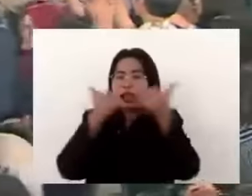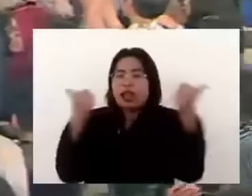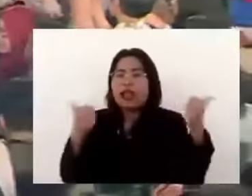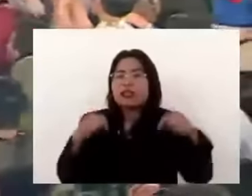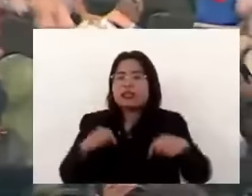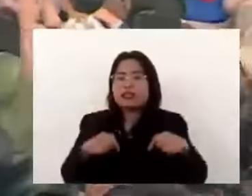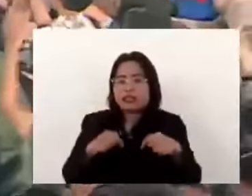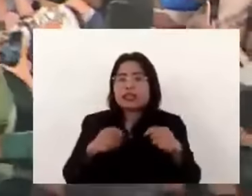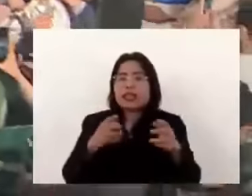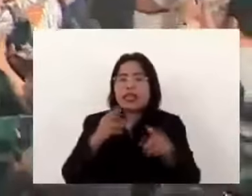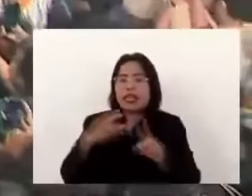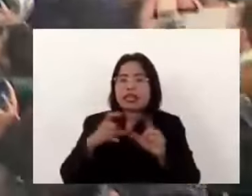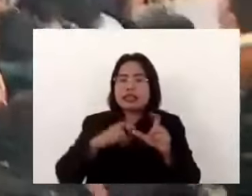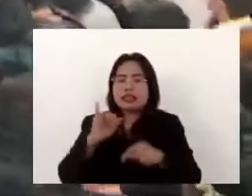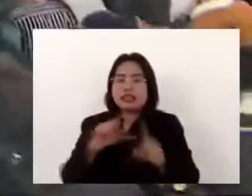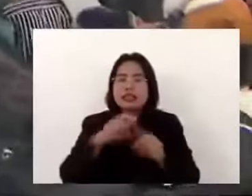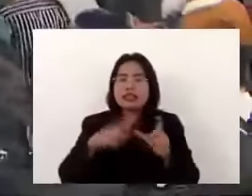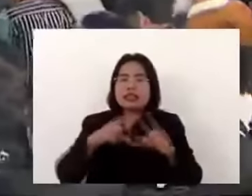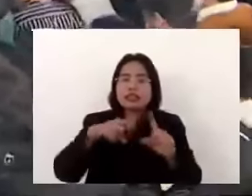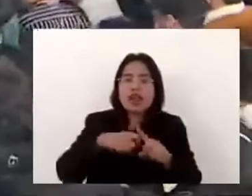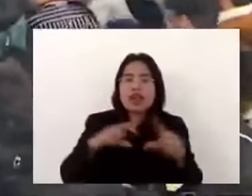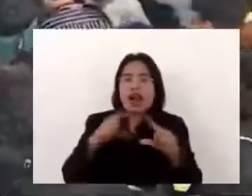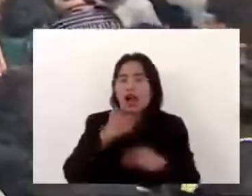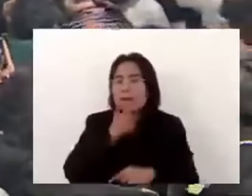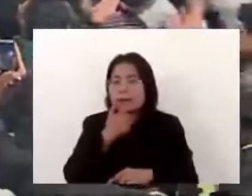desak Anis dan juga SP